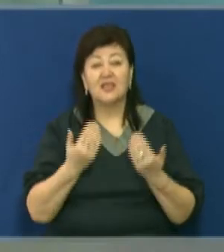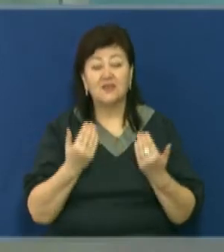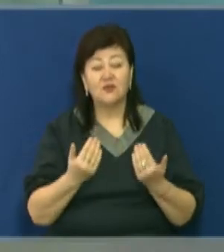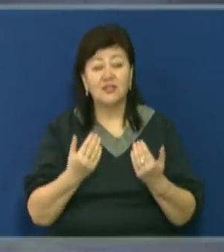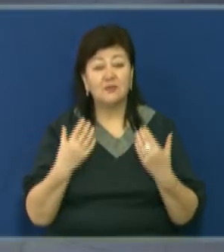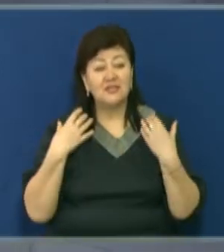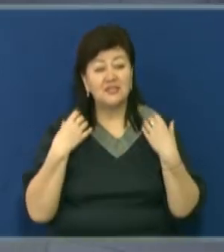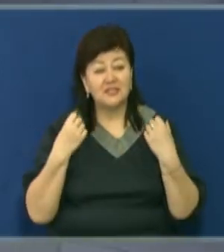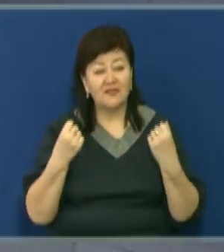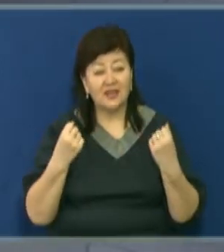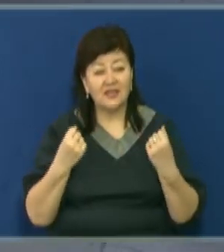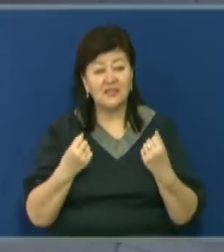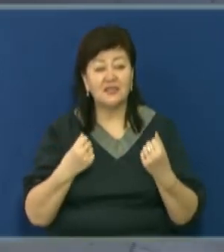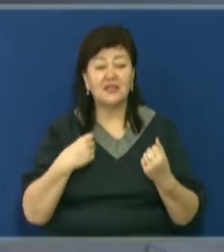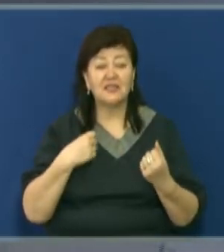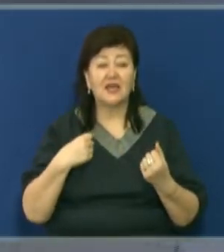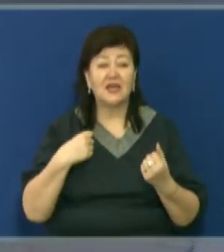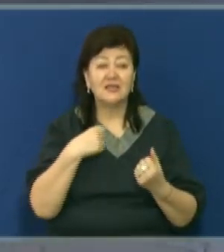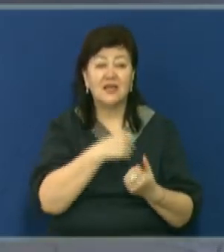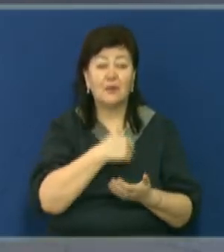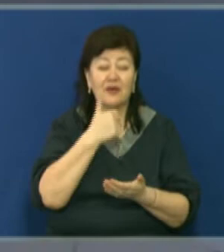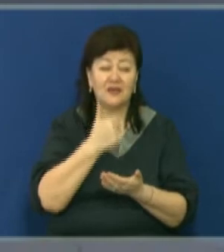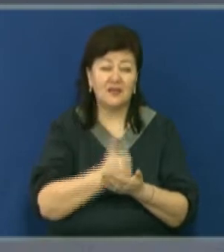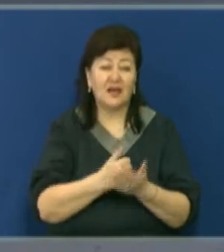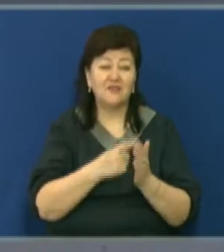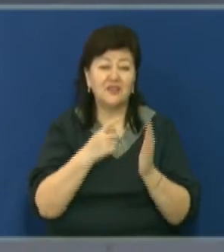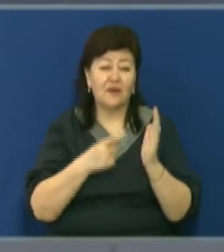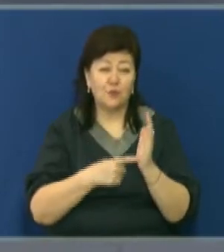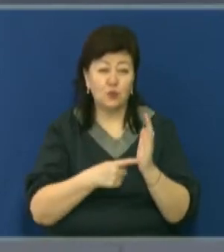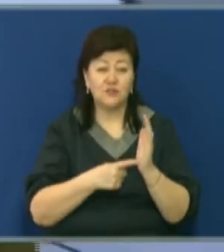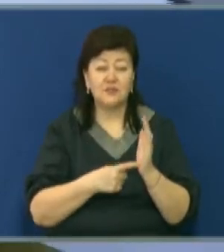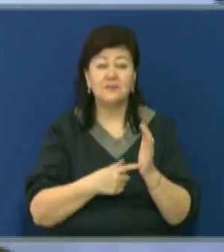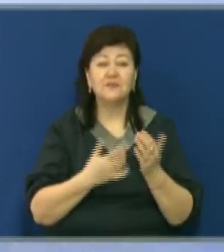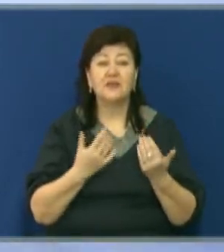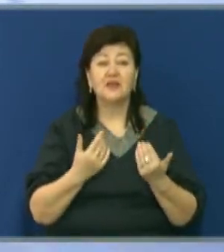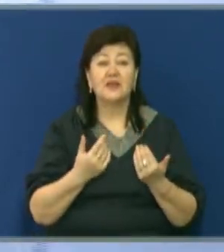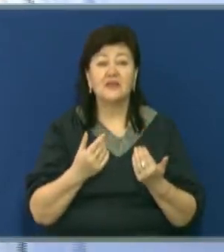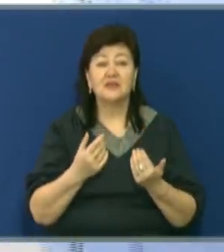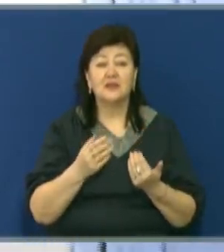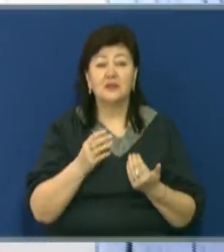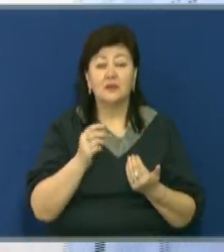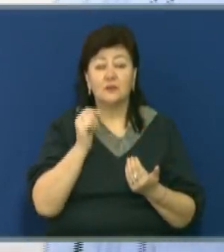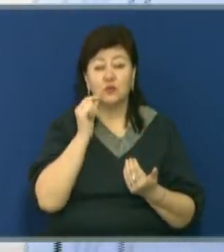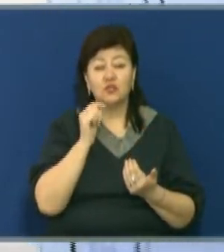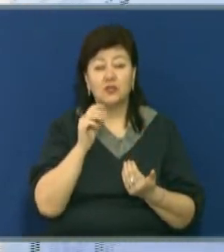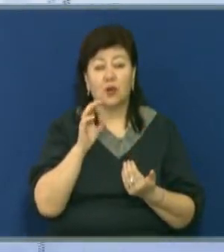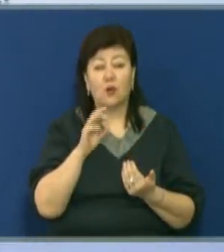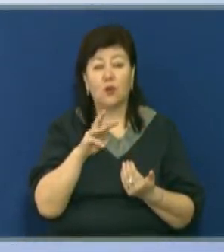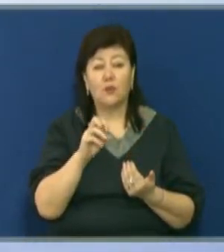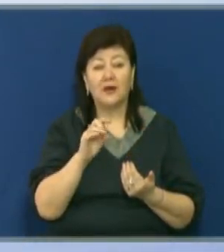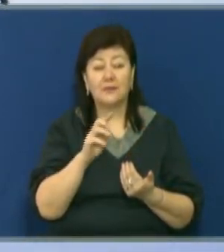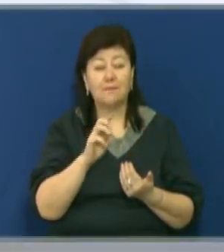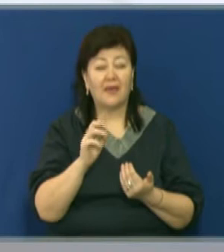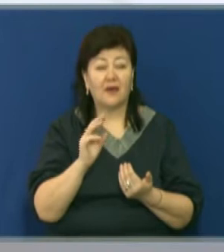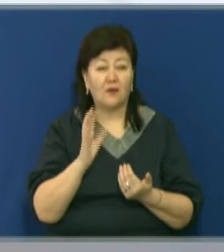назар аударылуда. Әсіресе қазіргі пандемия жағдайында бұл өте өзекті болып отыр. Ермек Омарбековтың атап өткендей, өткен жылы ауылдық